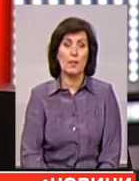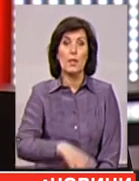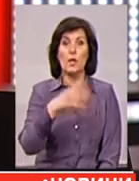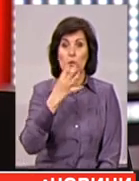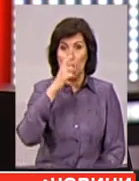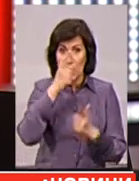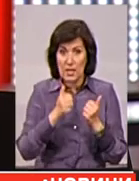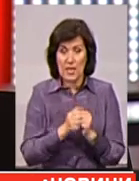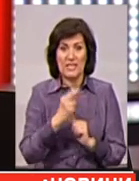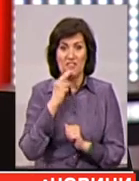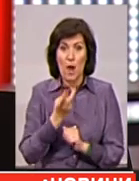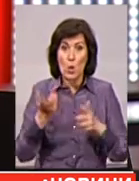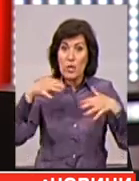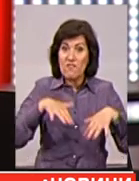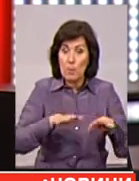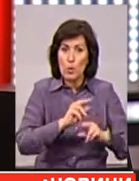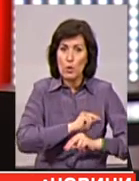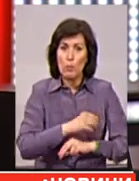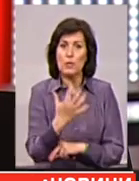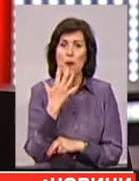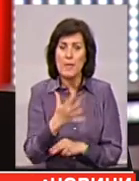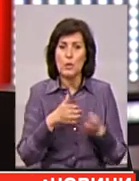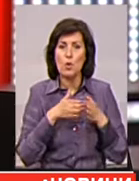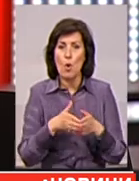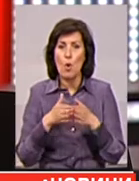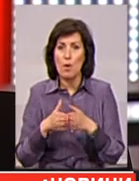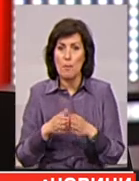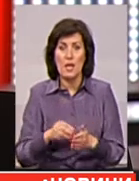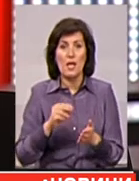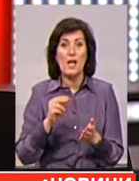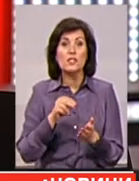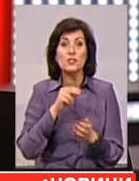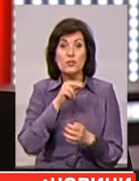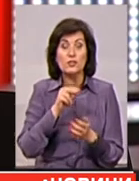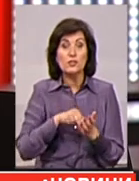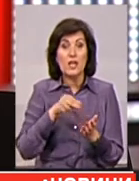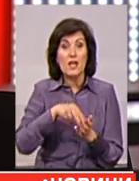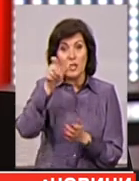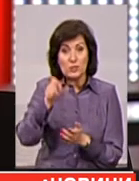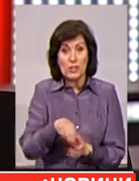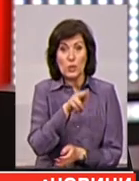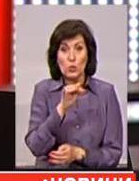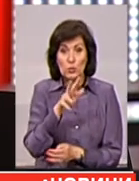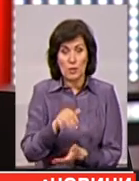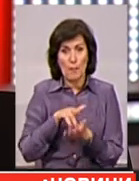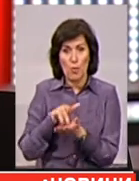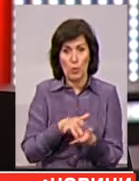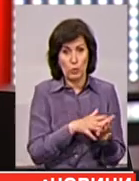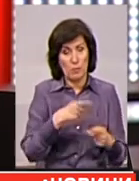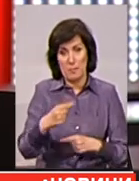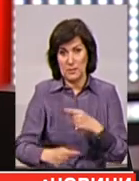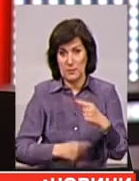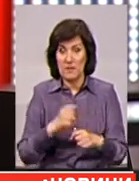40 країн, 2 роки в морі та робота на 5 кораблях. Черкащанин Віталій Душка подорожує майже безперервно. Взимку